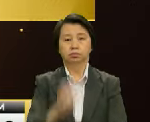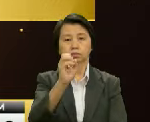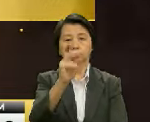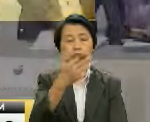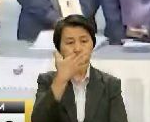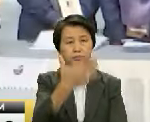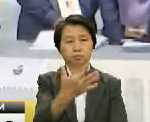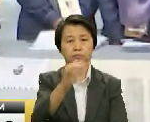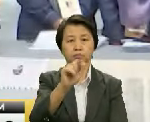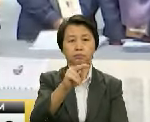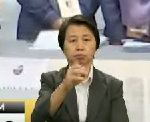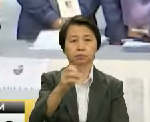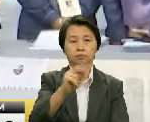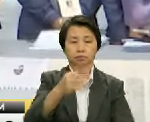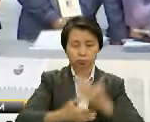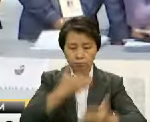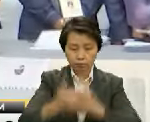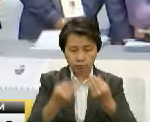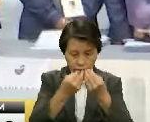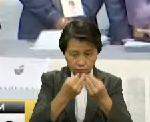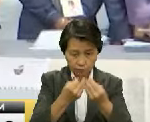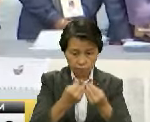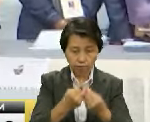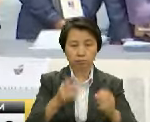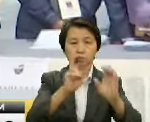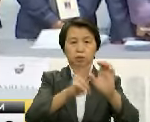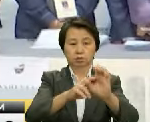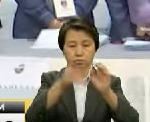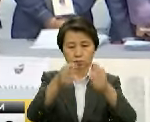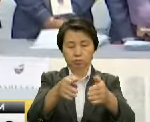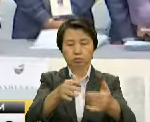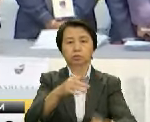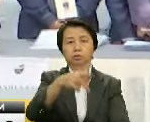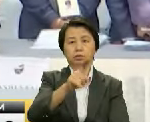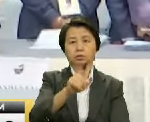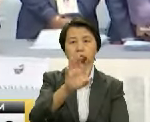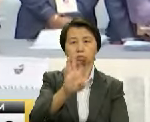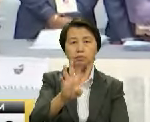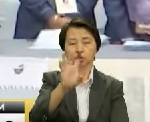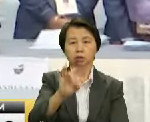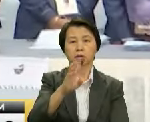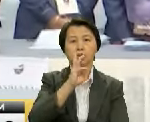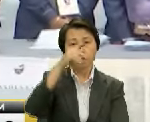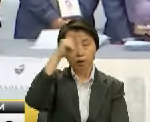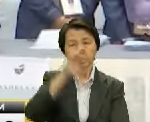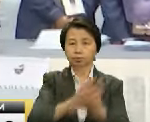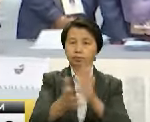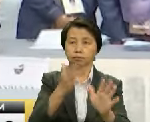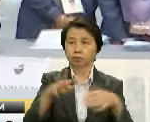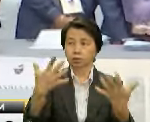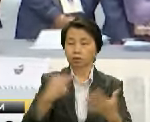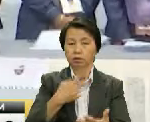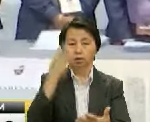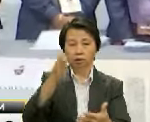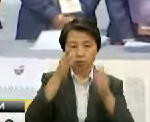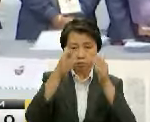Baik, terima kasih Andy Reza. Proses pengiraan undi bagi kerusi tumpuan P148 Air Hitam sudah pun selesai dan kita